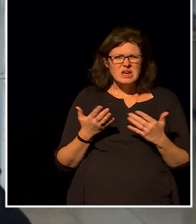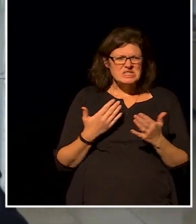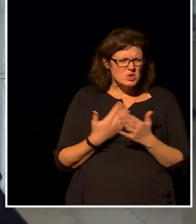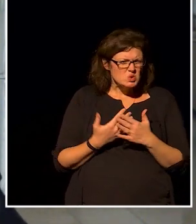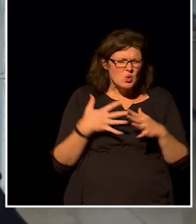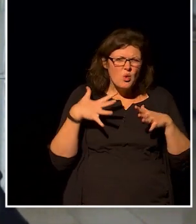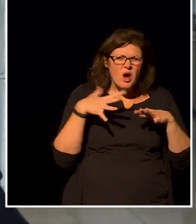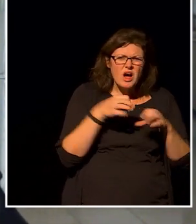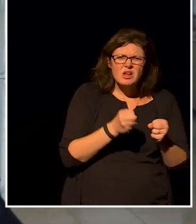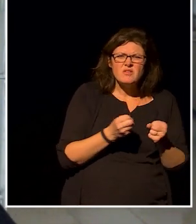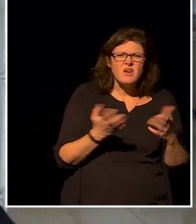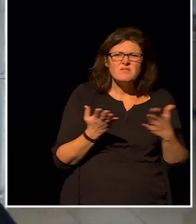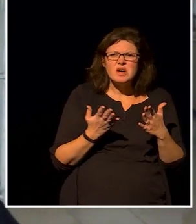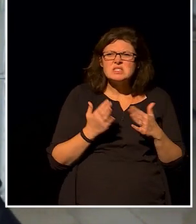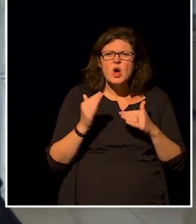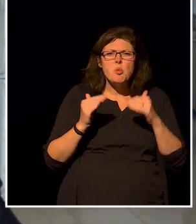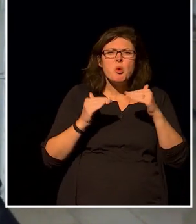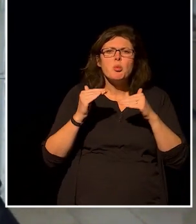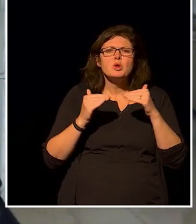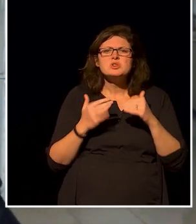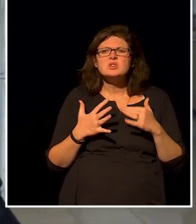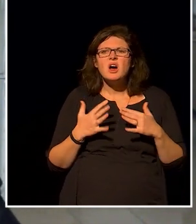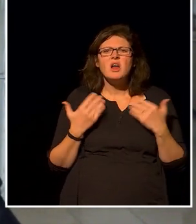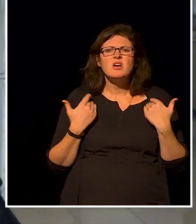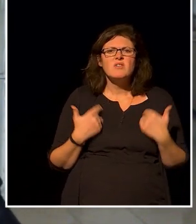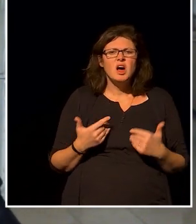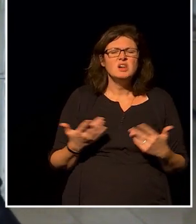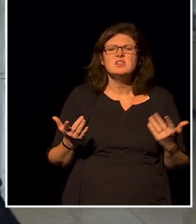Angriff sein sollte.